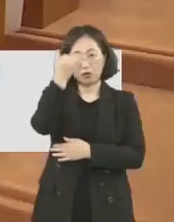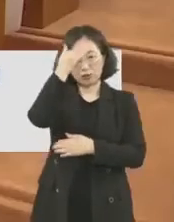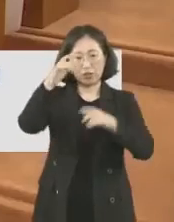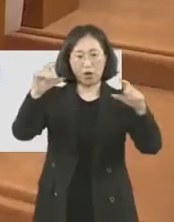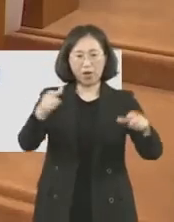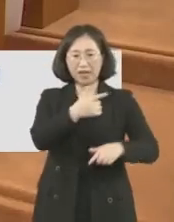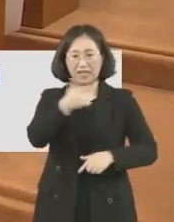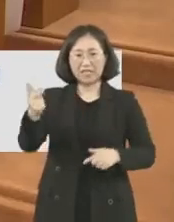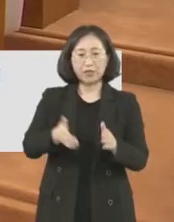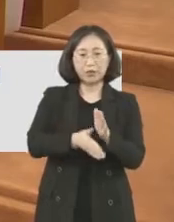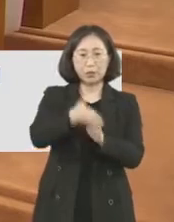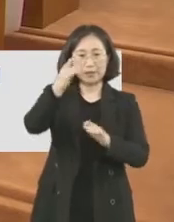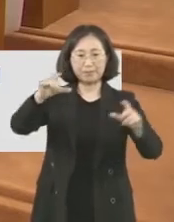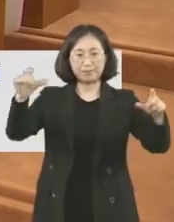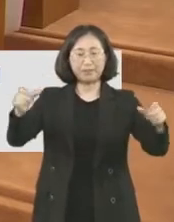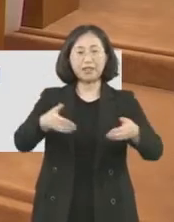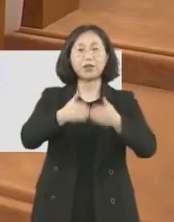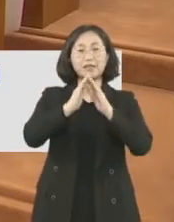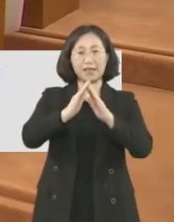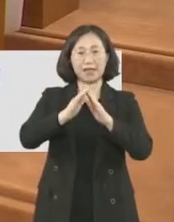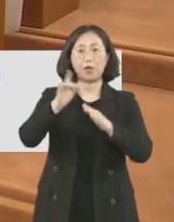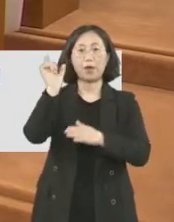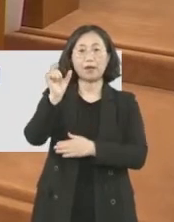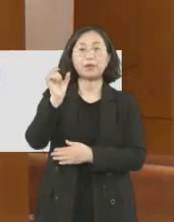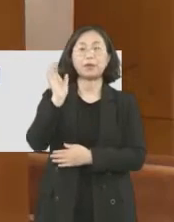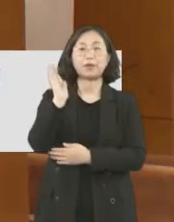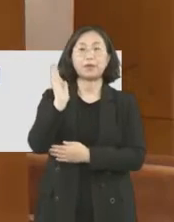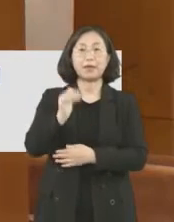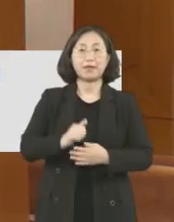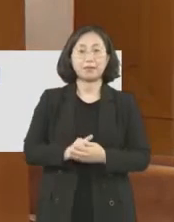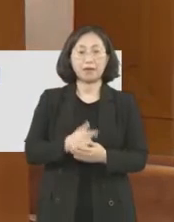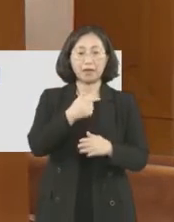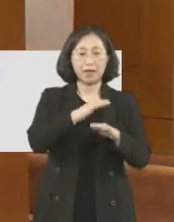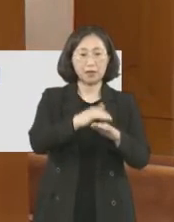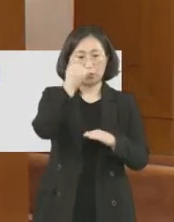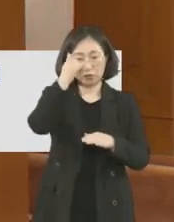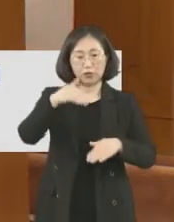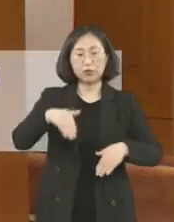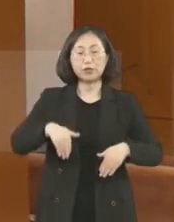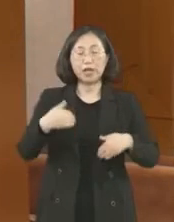충청권 메갈로폴리스를 강조해 주목됩니다. 허 시장은 대전과 세종,